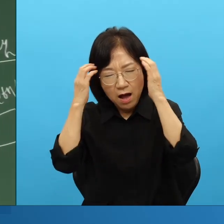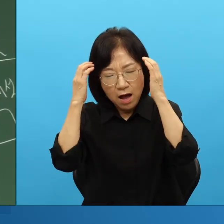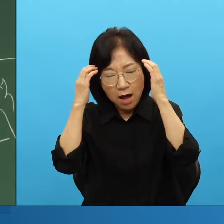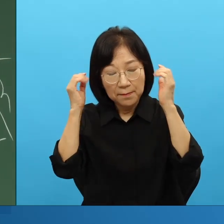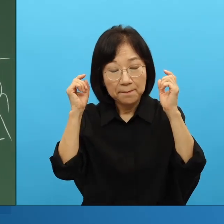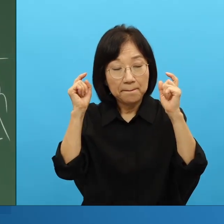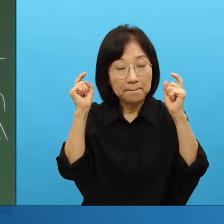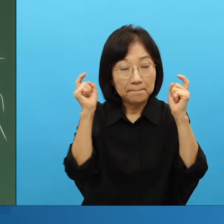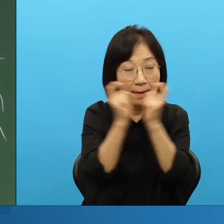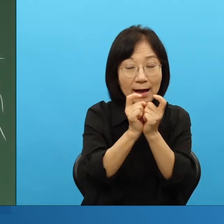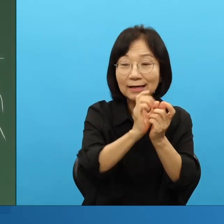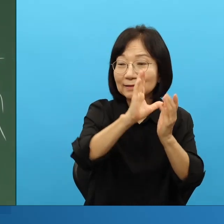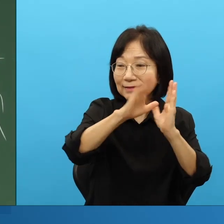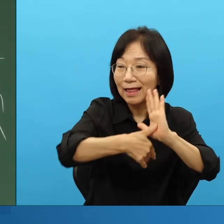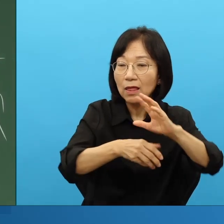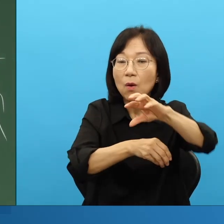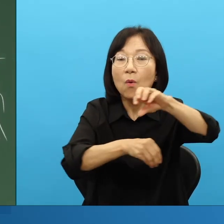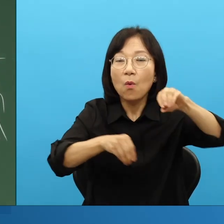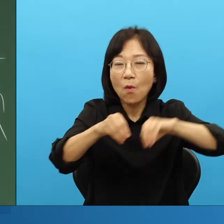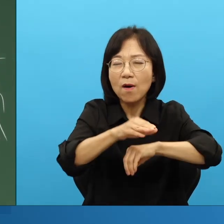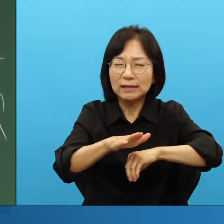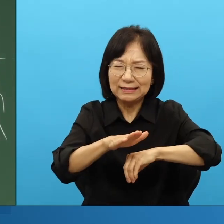진짜 응답 이때 다 받았어요.